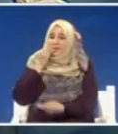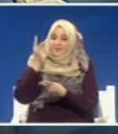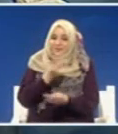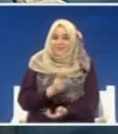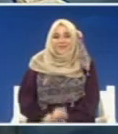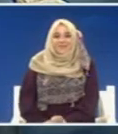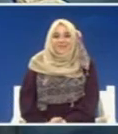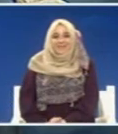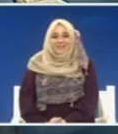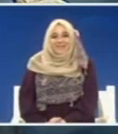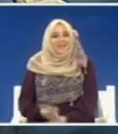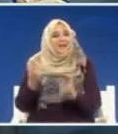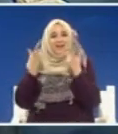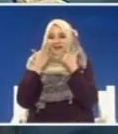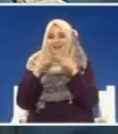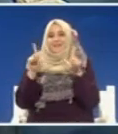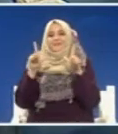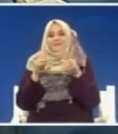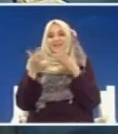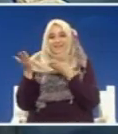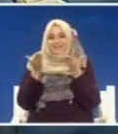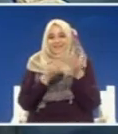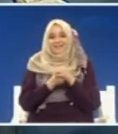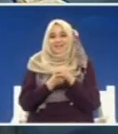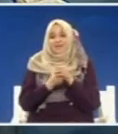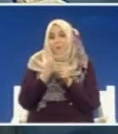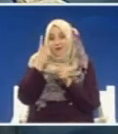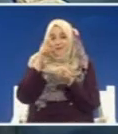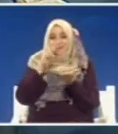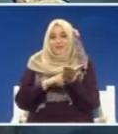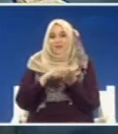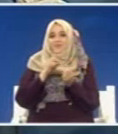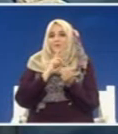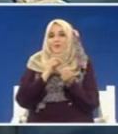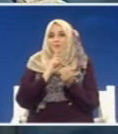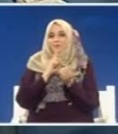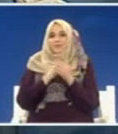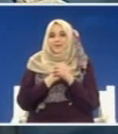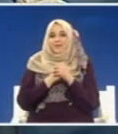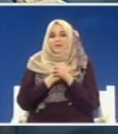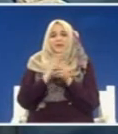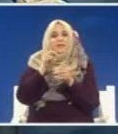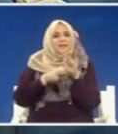تكلمي وخذي راحتك تفضلي أخت. والله فضيلة الشيخ منذ أن كنت أقدم فتاوي